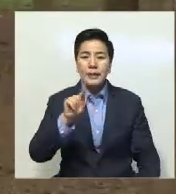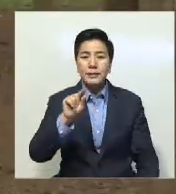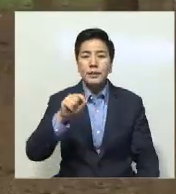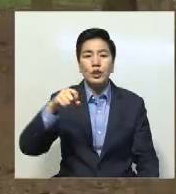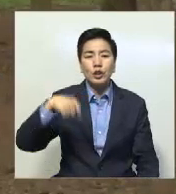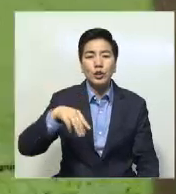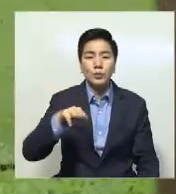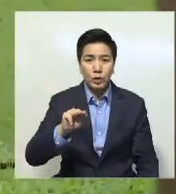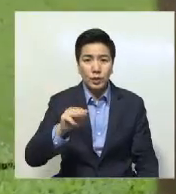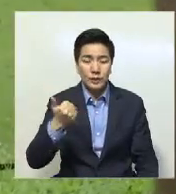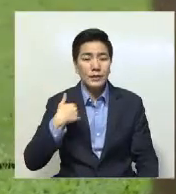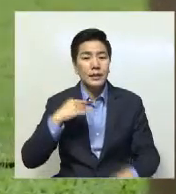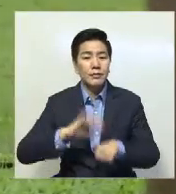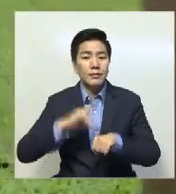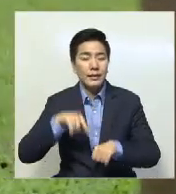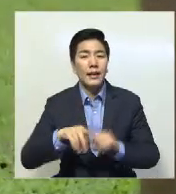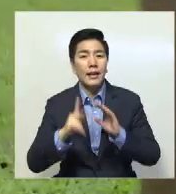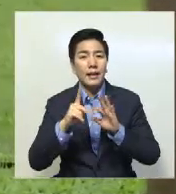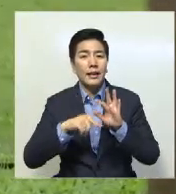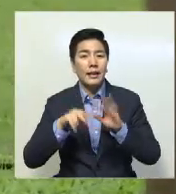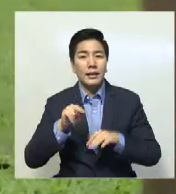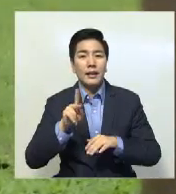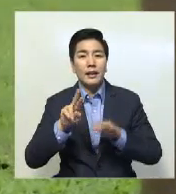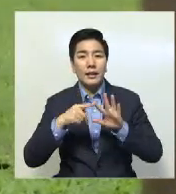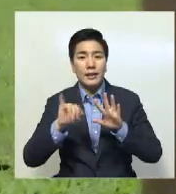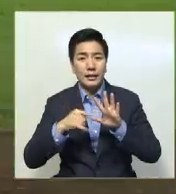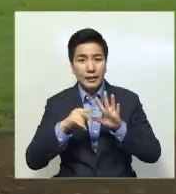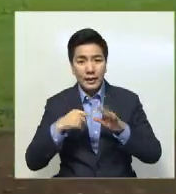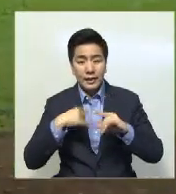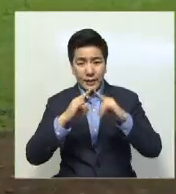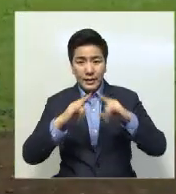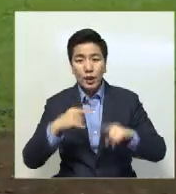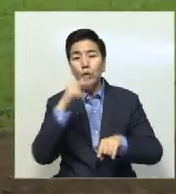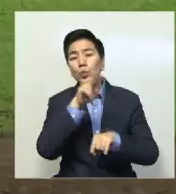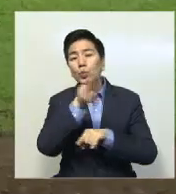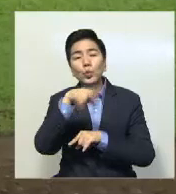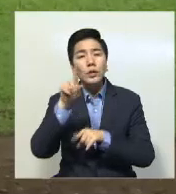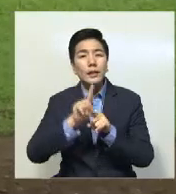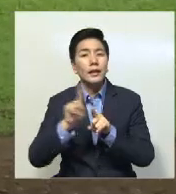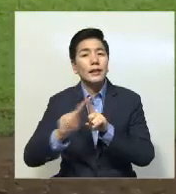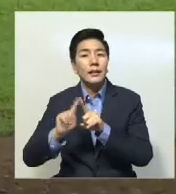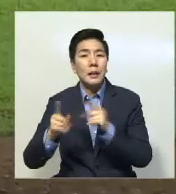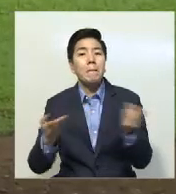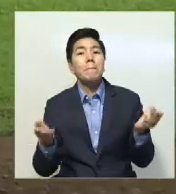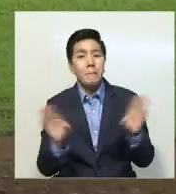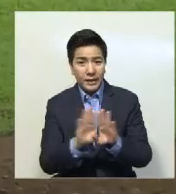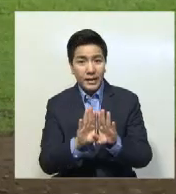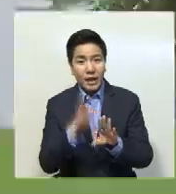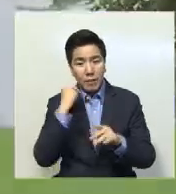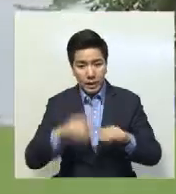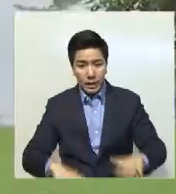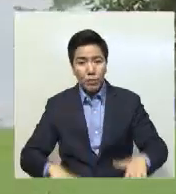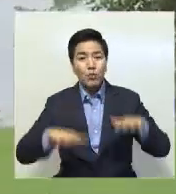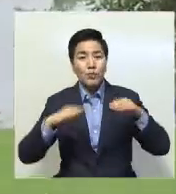งล่าสุดทางอุทยานแห่งชาติแก่งกระจานก็ได้มีการปิดพื้นที่กลางเต็นท์และจุดชมวิวเนื่องจากมีน้ำท่วมขึ้นมาเป็นจำนวนม